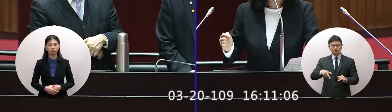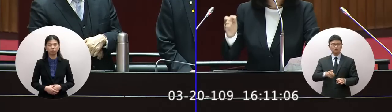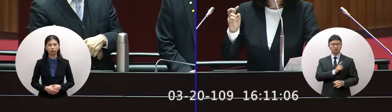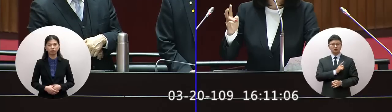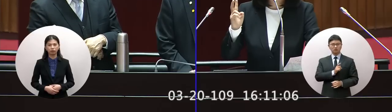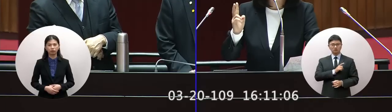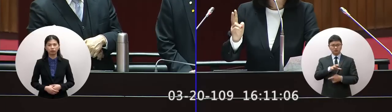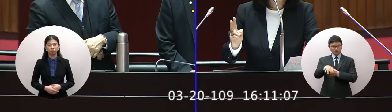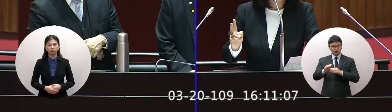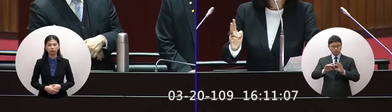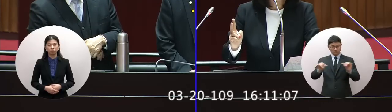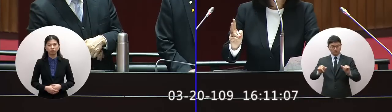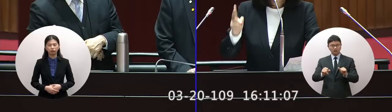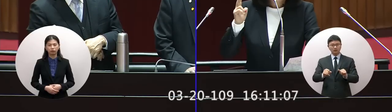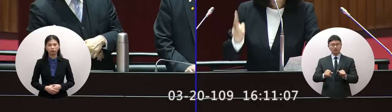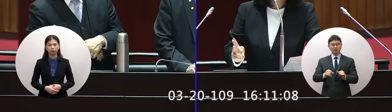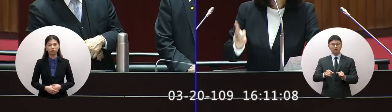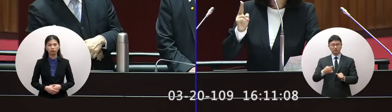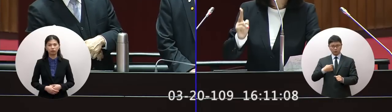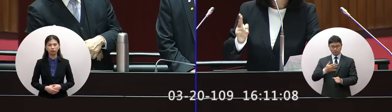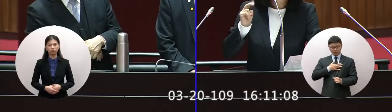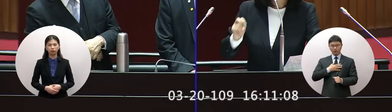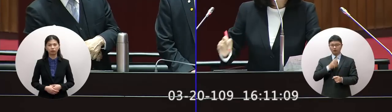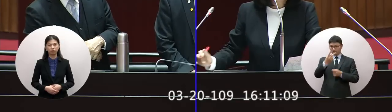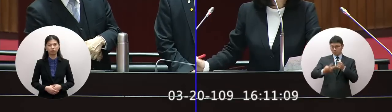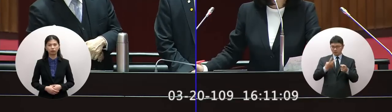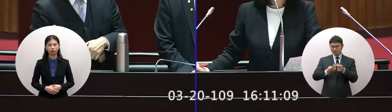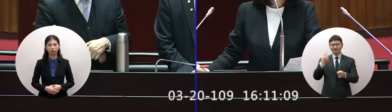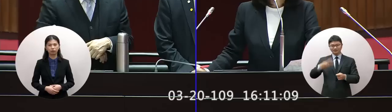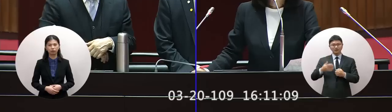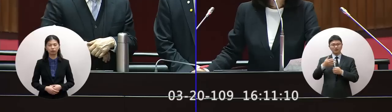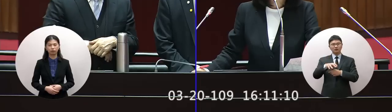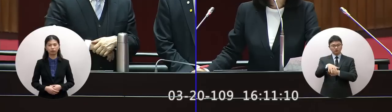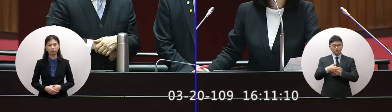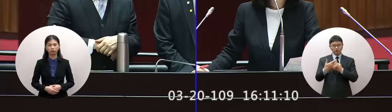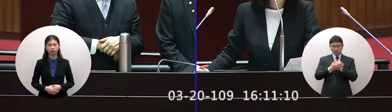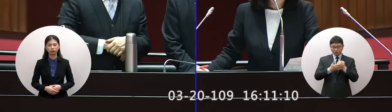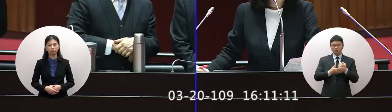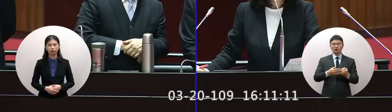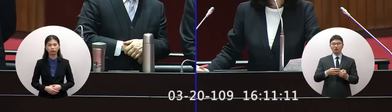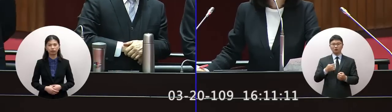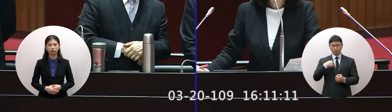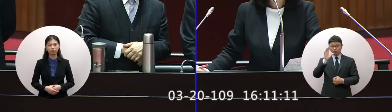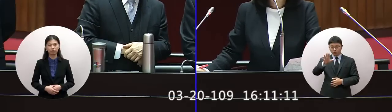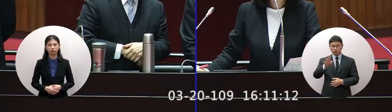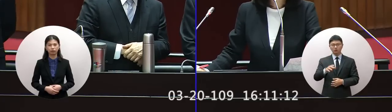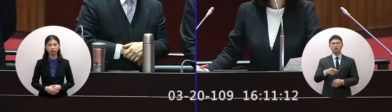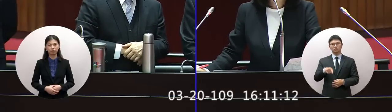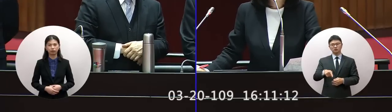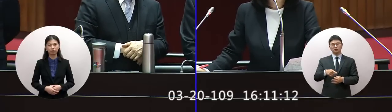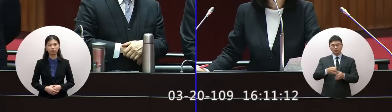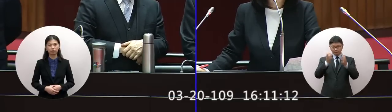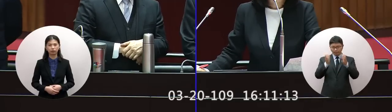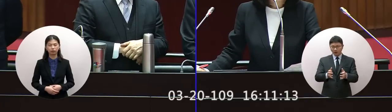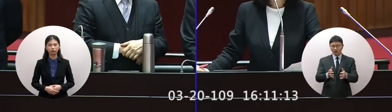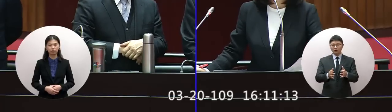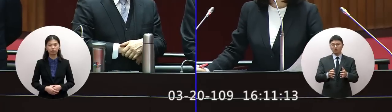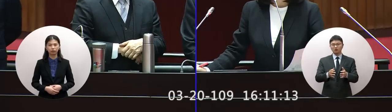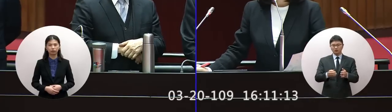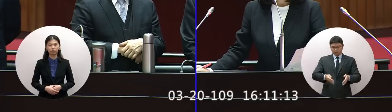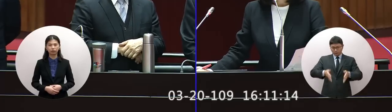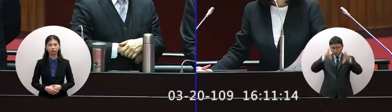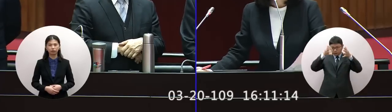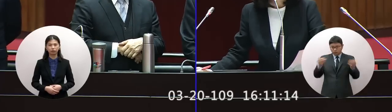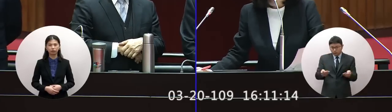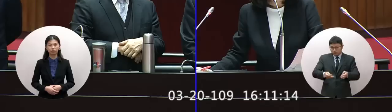持有农地超过2年，还要有农保的身份，他才可以盖10%的农